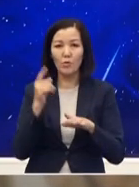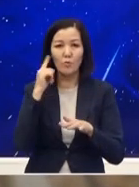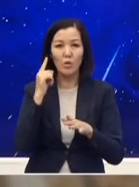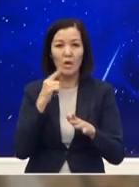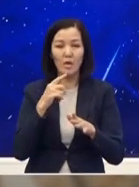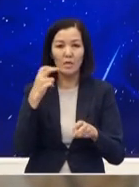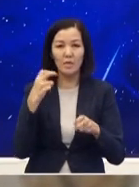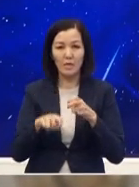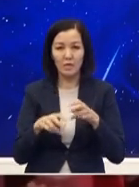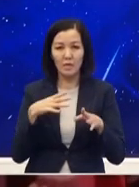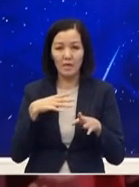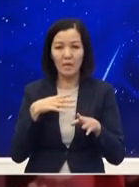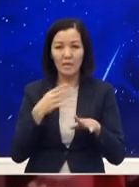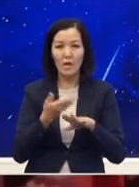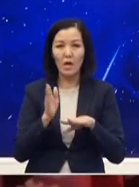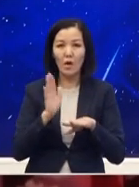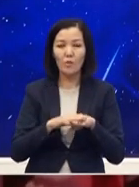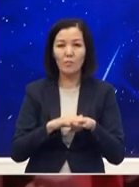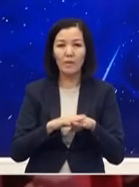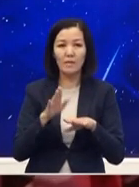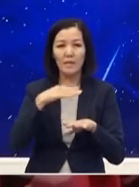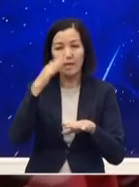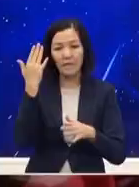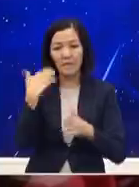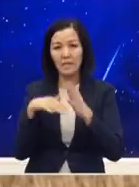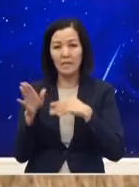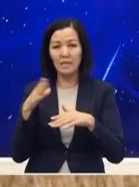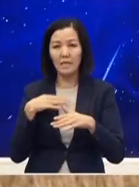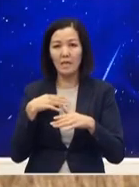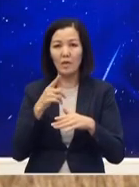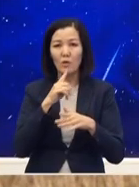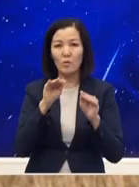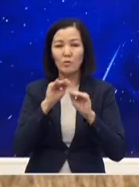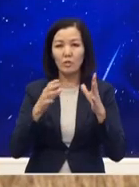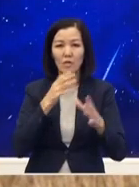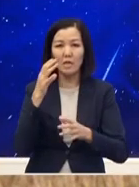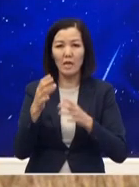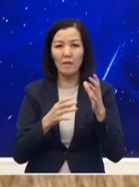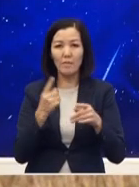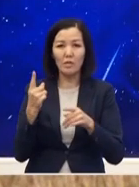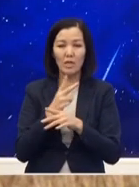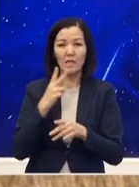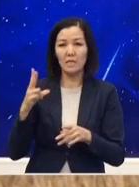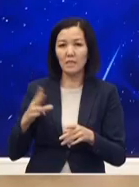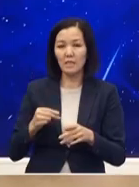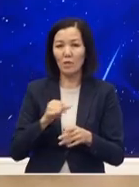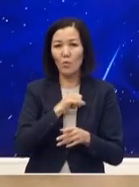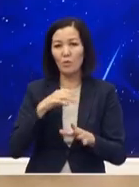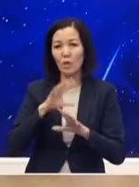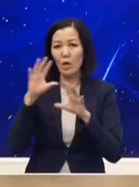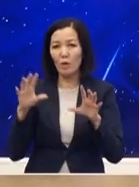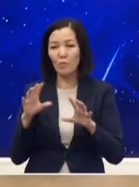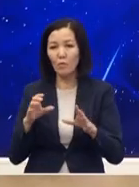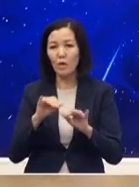естімей қалғанда ауыртпалықтан қашып әке кетеді. Үнсіздік әлемінен жаутаңдай жәудіріп қараған қызына жалғыз өз тірек болады. Жан-жақты